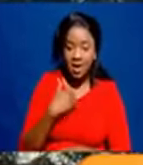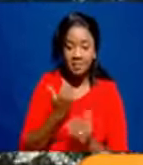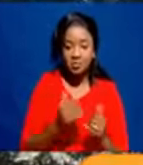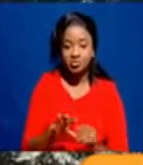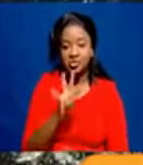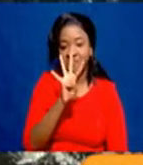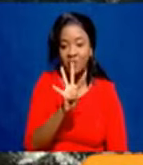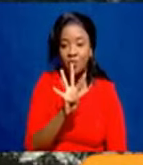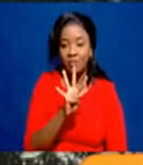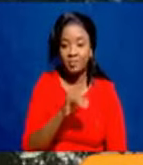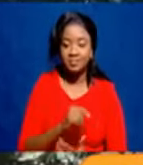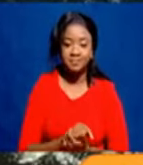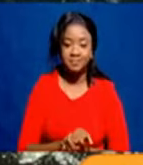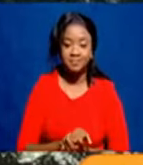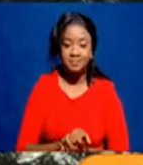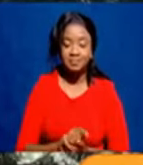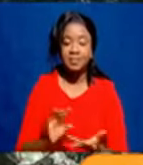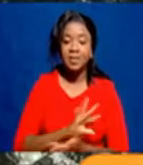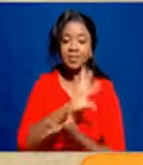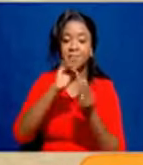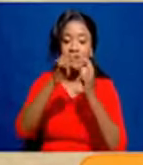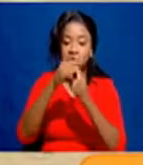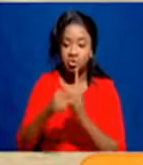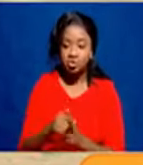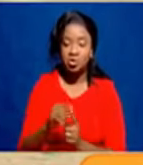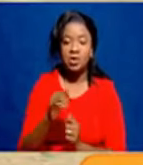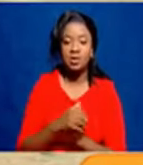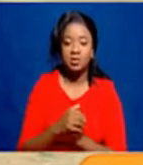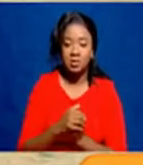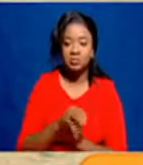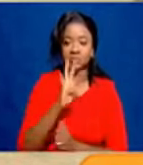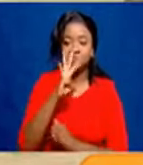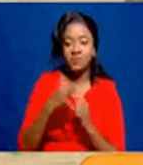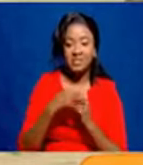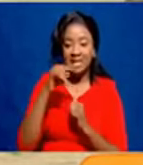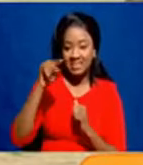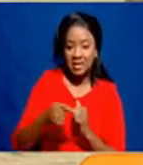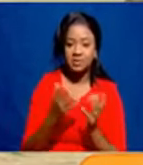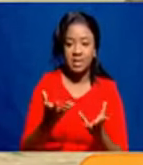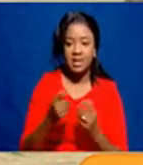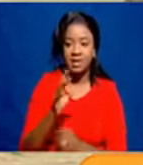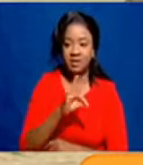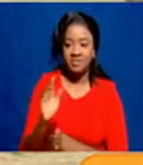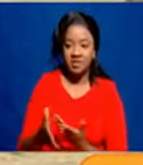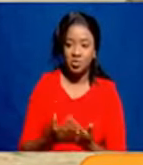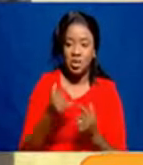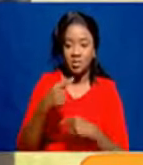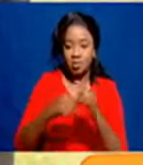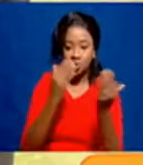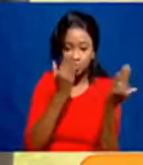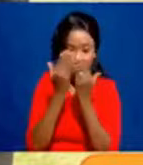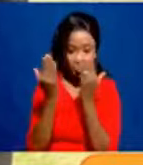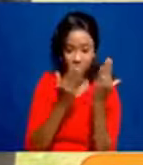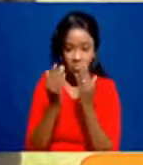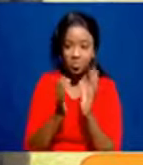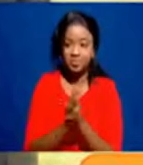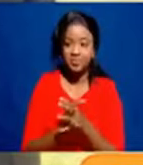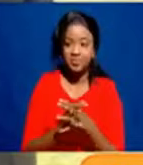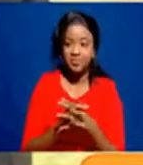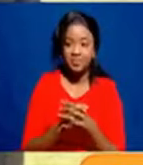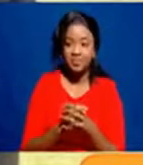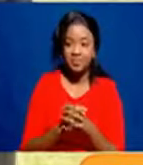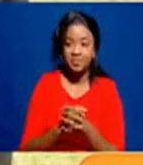1048 wanahitaji msaada wa karo ili kuendeleza masomo yao. Gavana wa kaunti ya Pokot Magharibi Simon